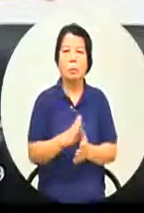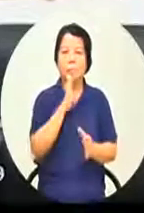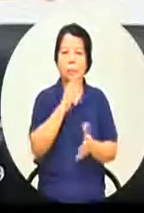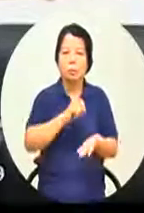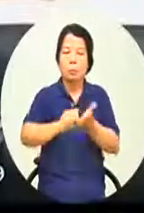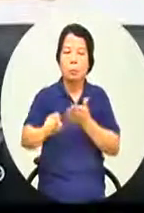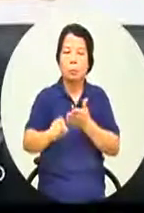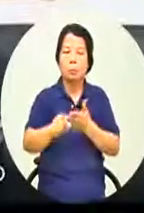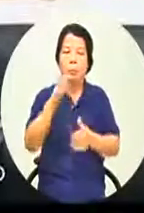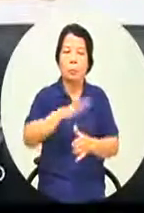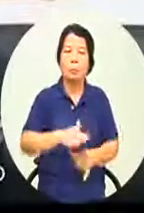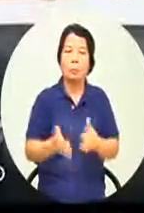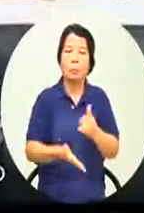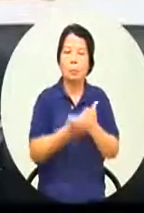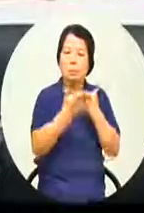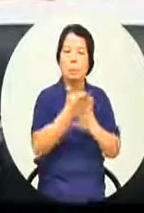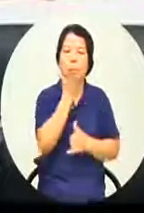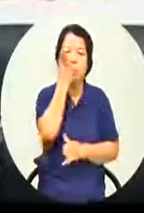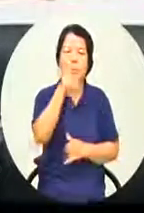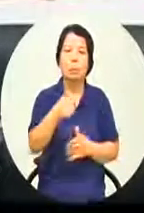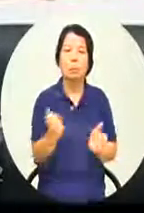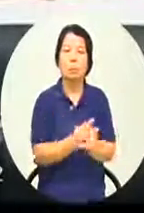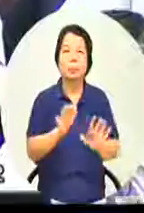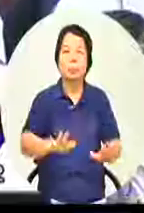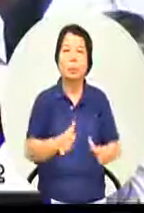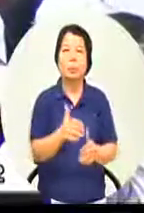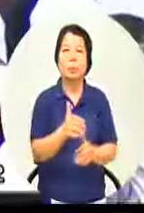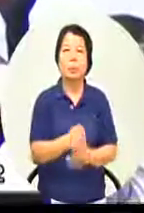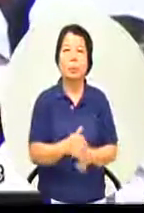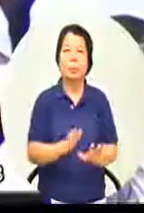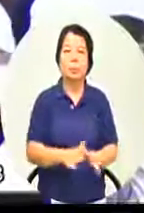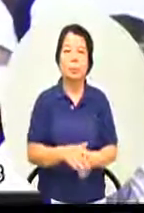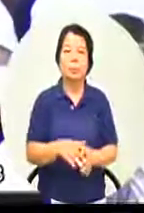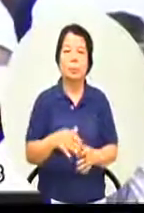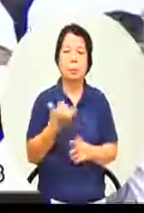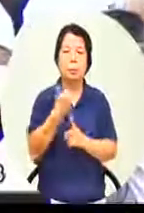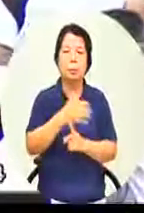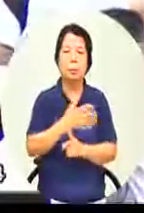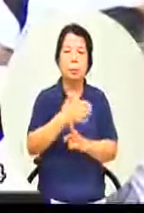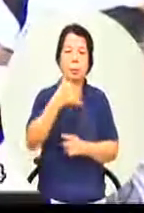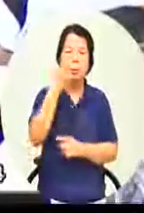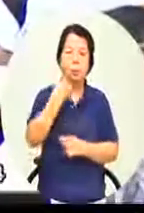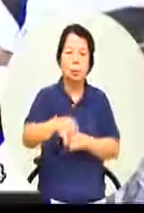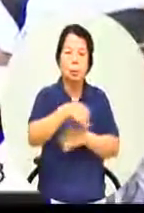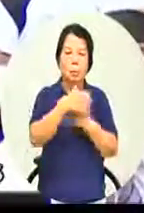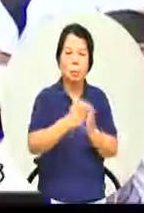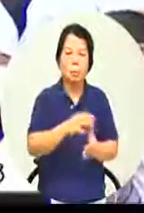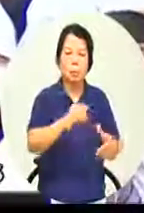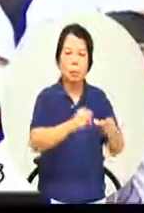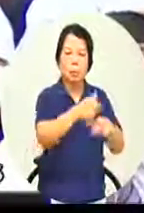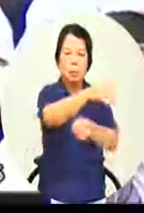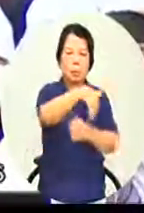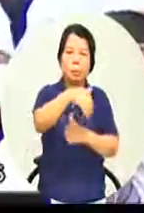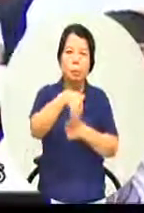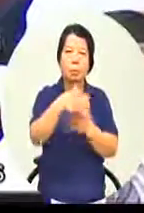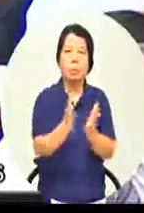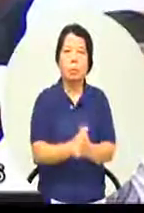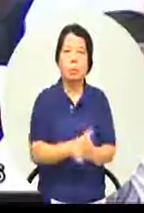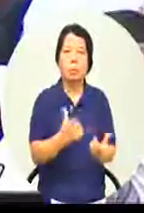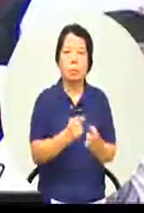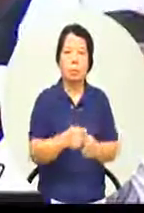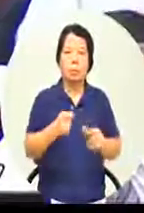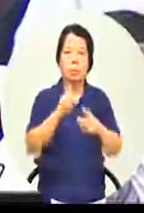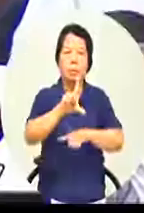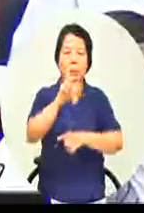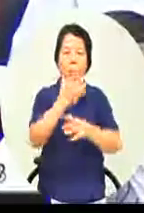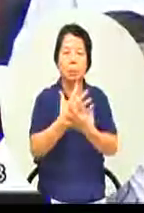是顺利的？ 谢谢议员哈，在旗津的这个招标案的部分，我们有上网公告